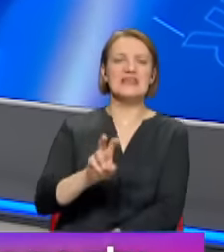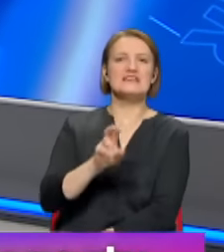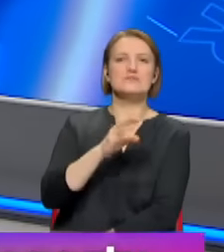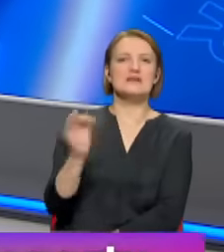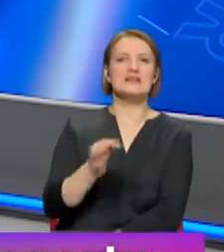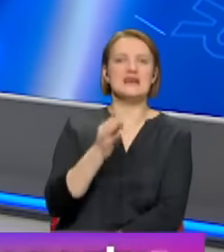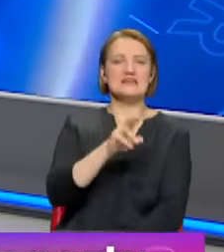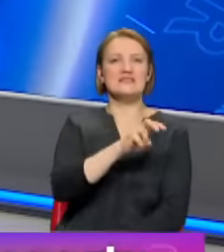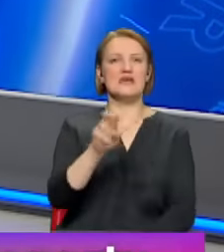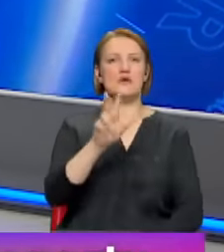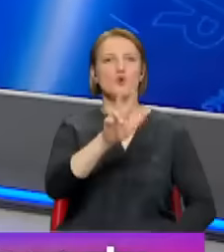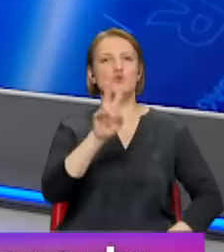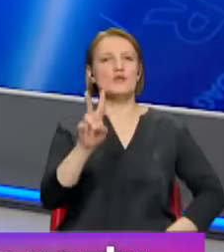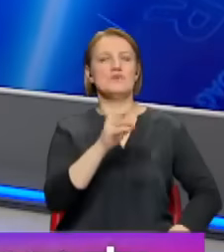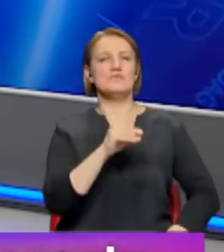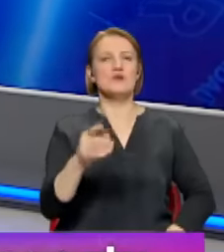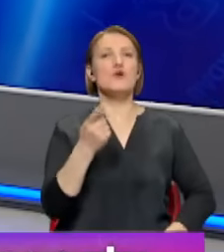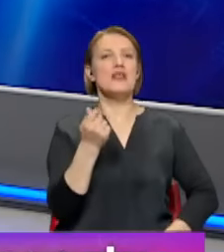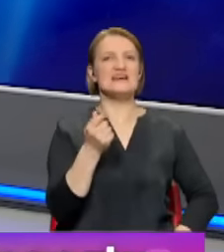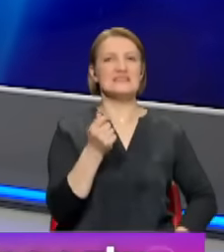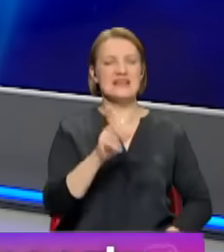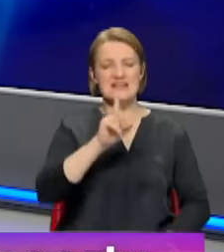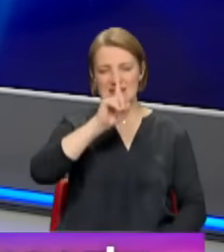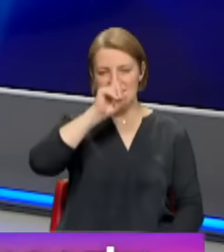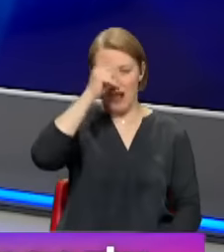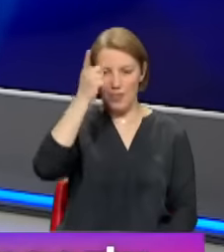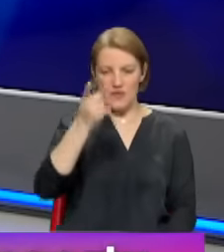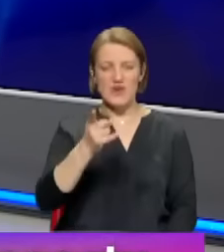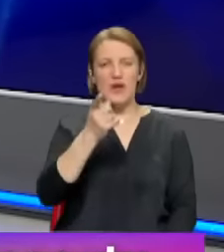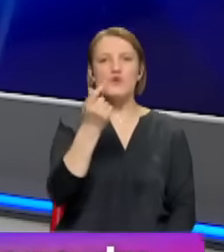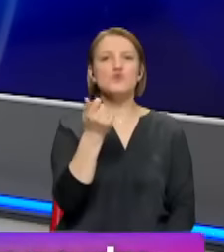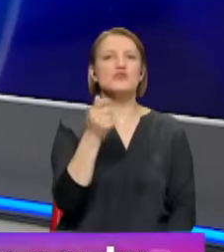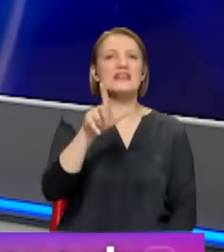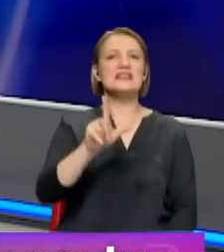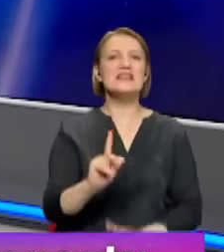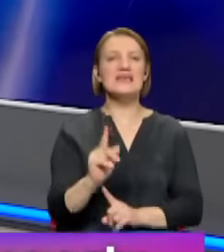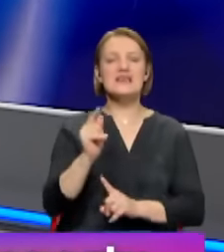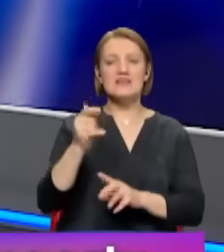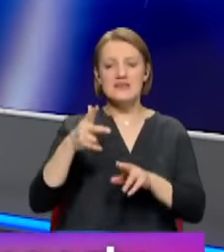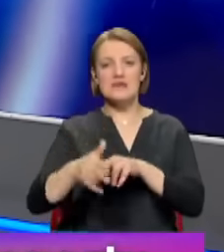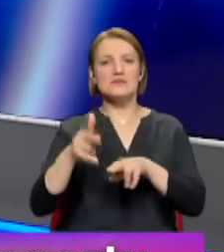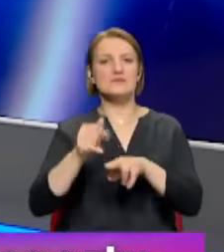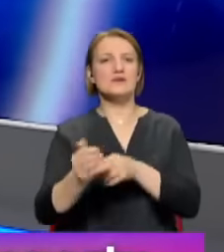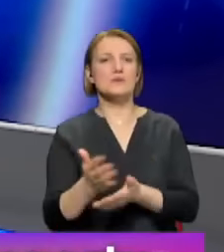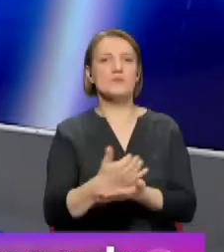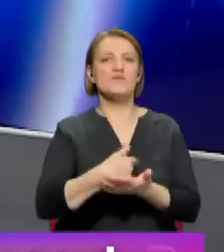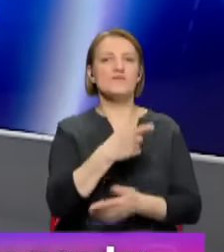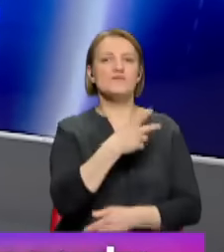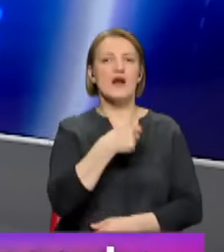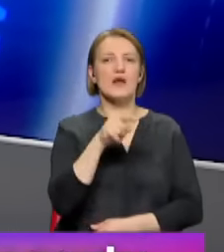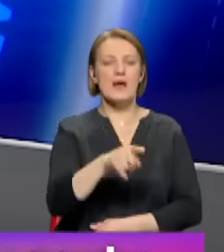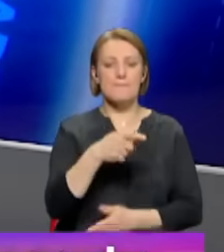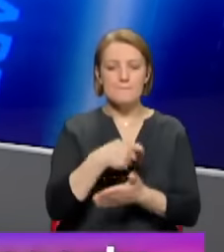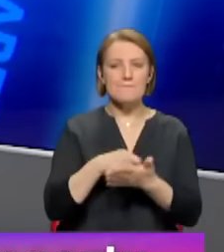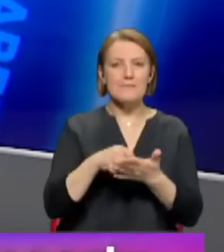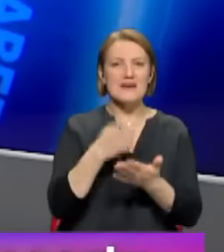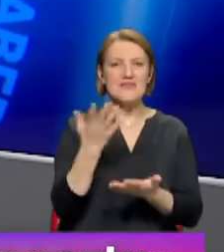milyar 832 milyon lirası sadece ücretlilerden kesilen gelir vergisi. Maaşınız